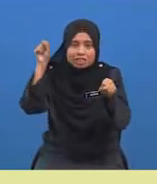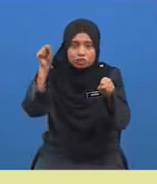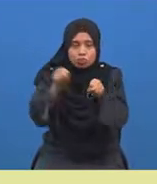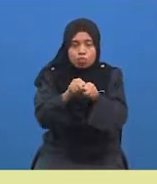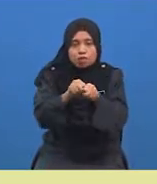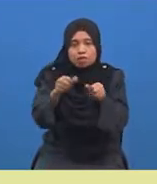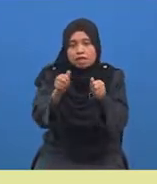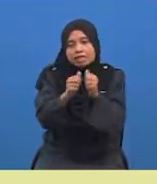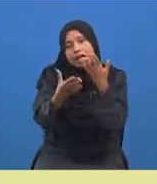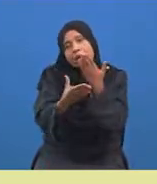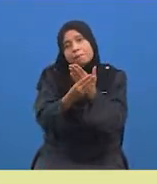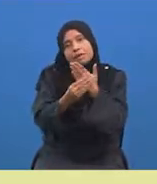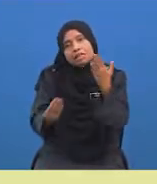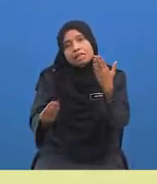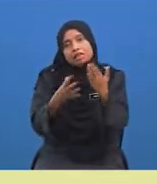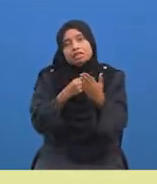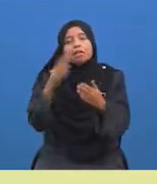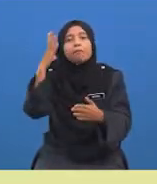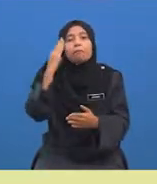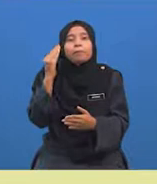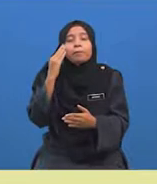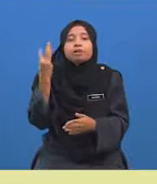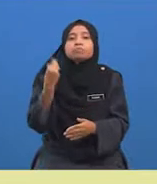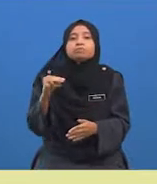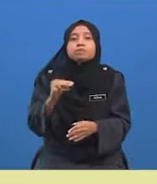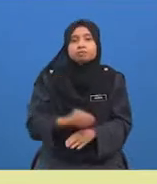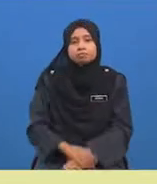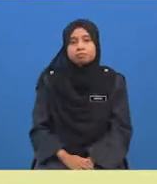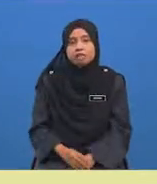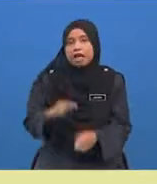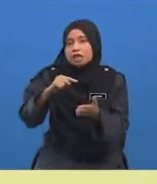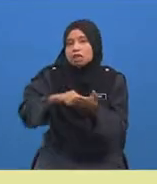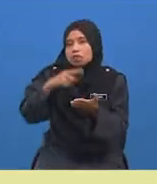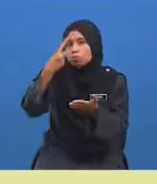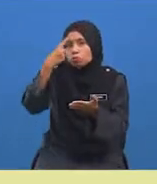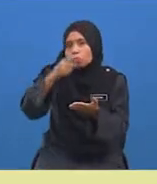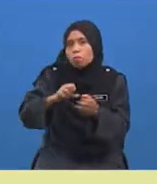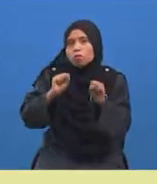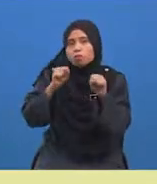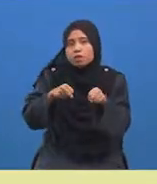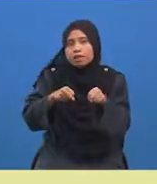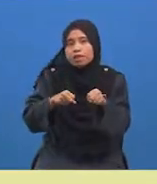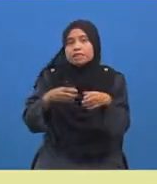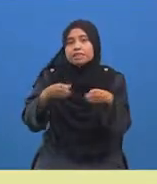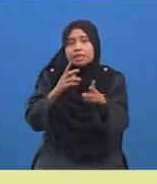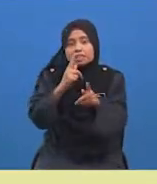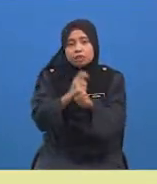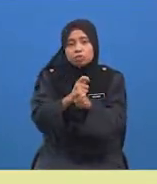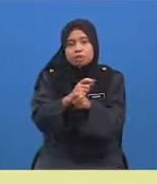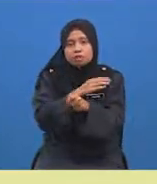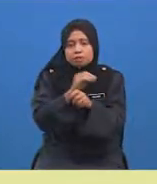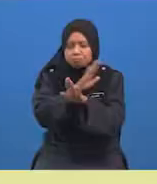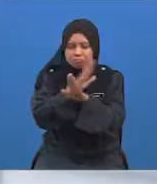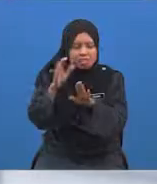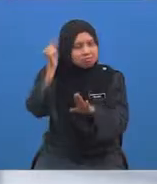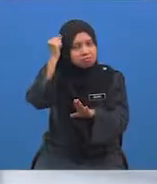kemahiran pekerja dan pengalaman mereka. Ini bagi membolehkan mereka menjalankan tugas dengan mudah dan tanpa